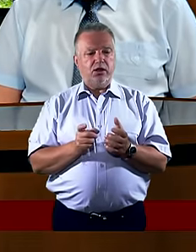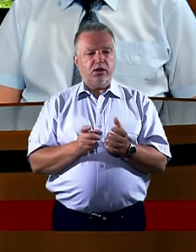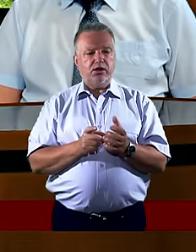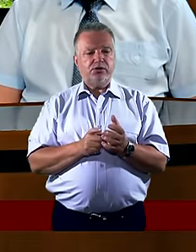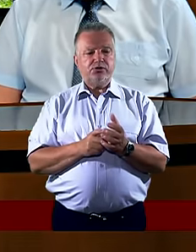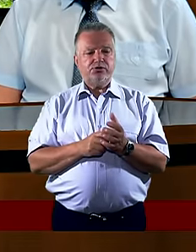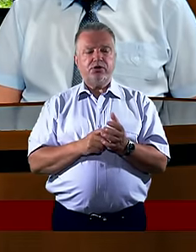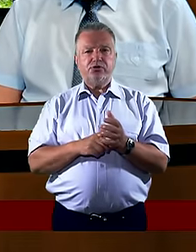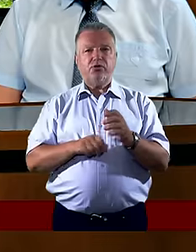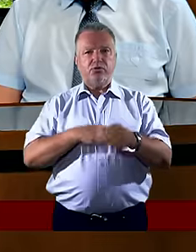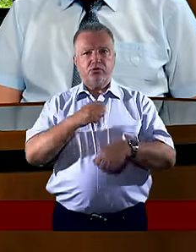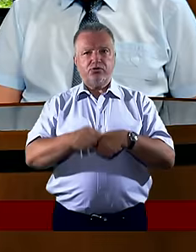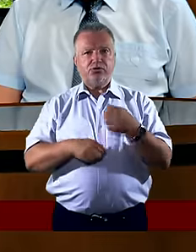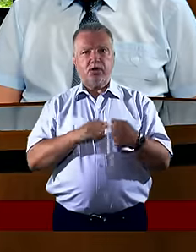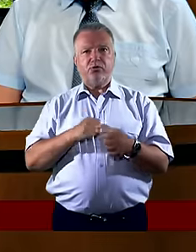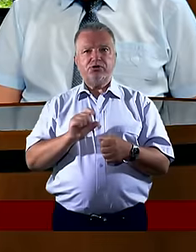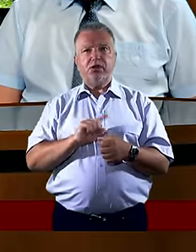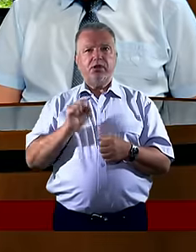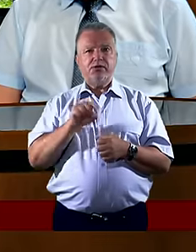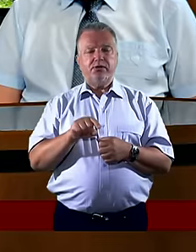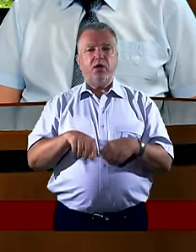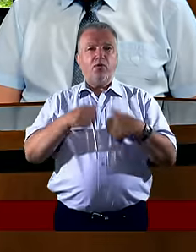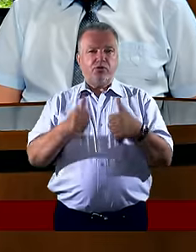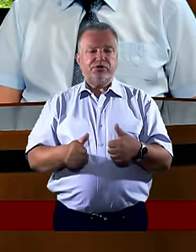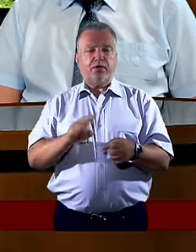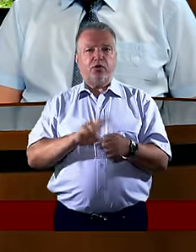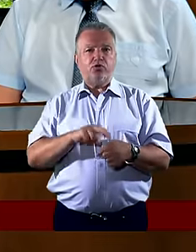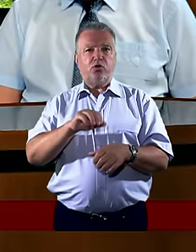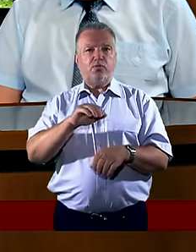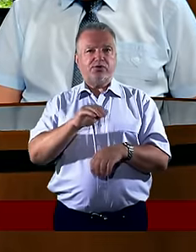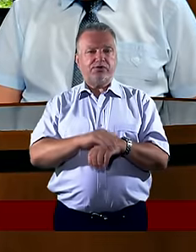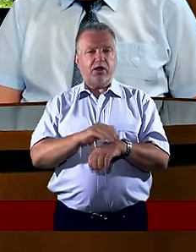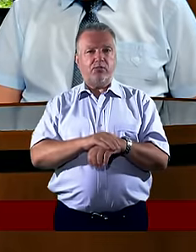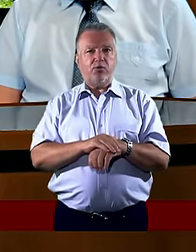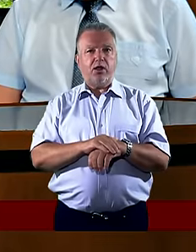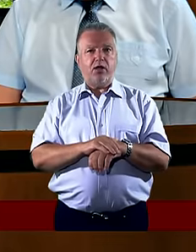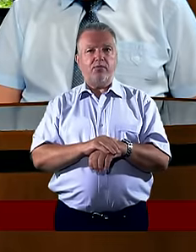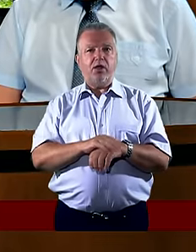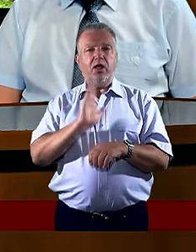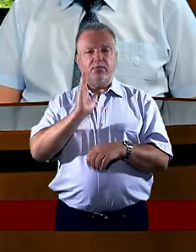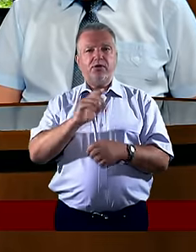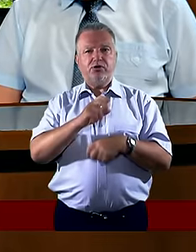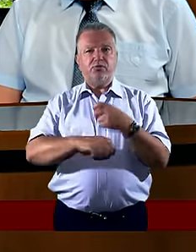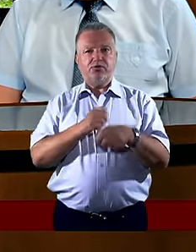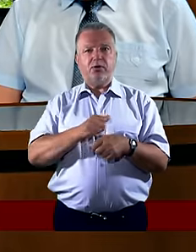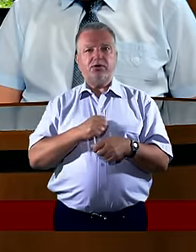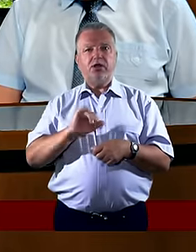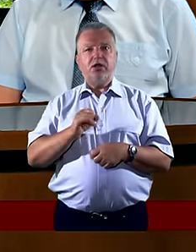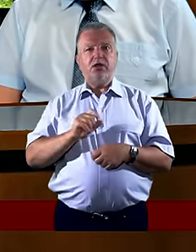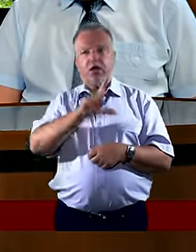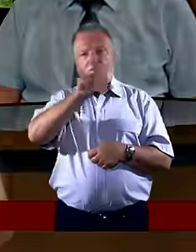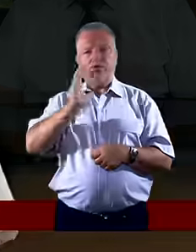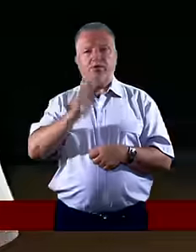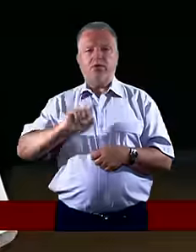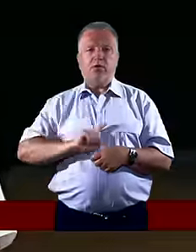bardzo często, no, co się z tym wiązało, bo postawa, jaką zajmujemy, zawsze się będzie wiązała z tym, jak